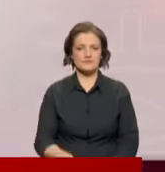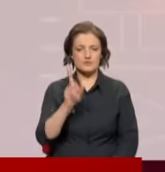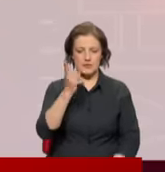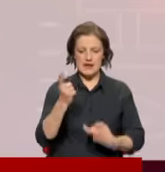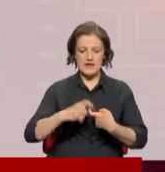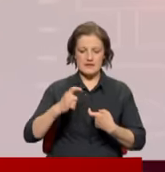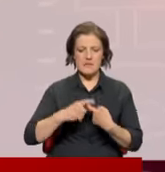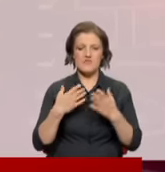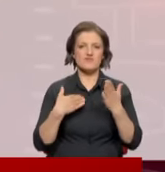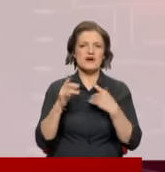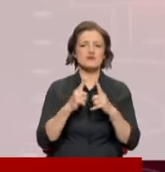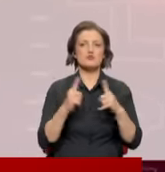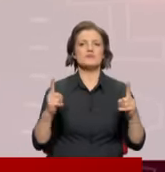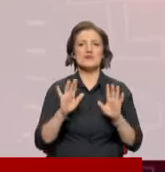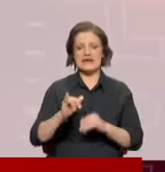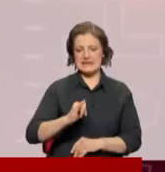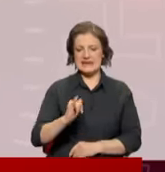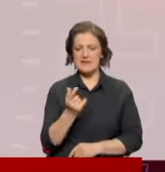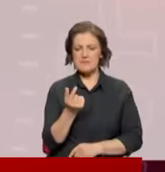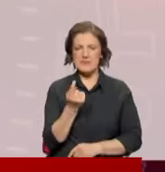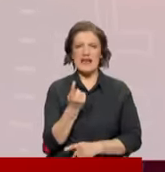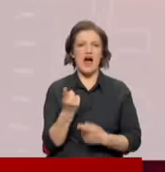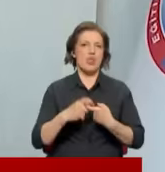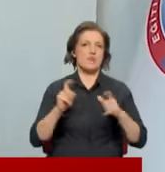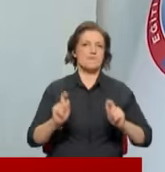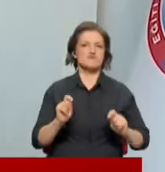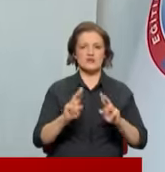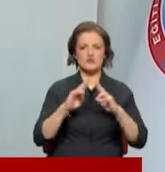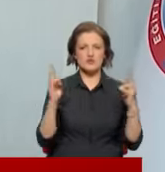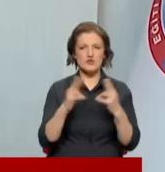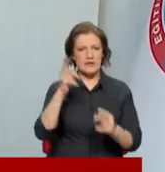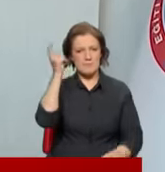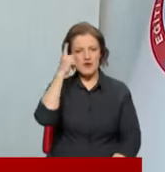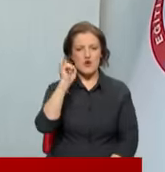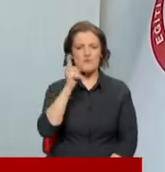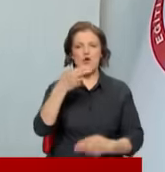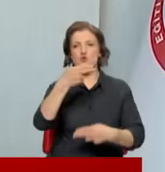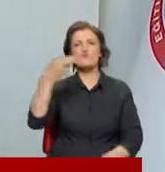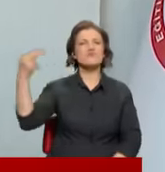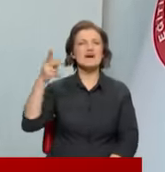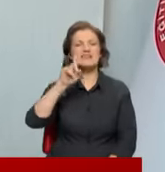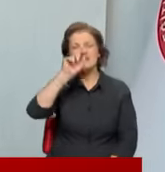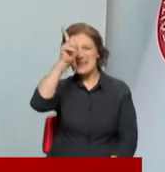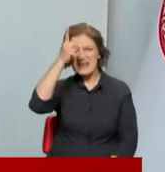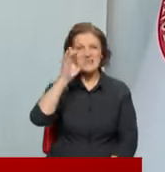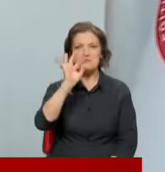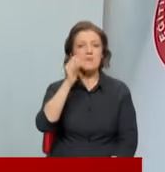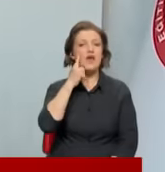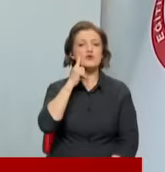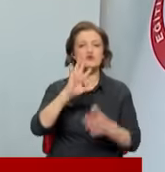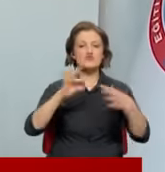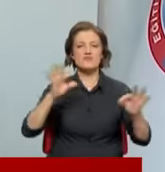Öğretmen atamaları fazla uzamayacak. Yakında bir miktar atama yapacağız. Dünyada baş öğretmen ünvanına tek lider Mustafa Kemal Atatürk'ün bir sözü